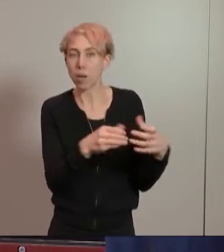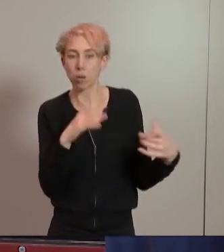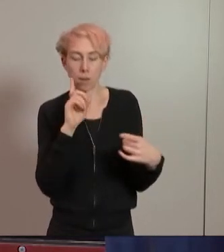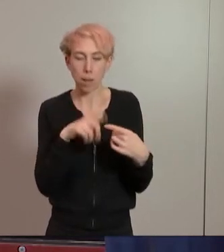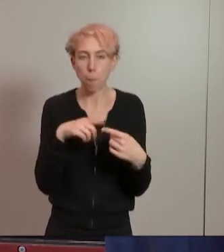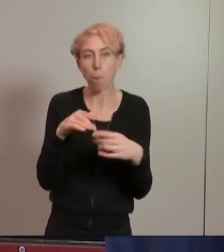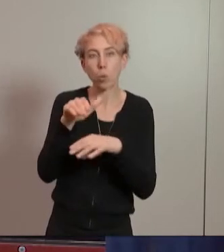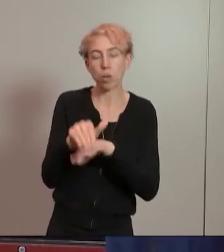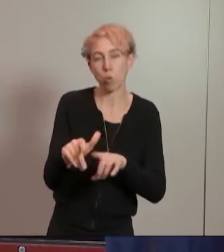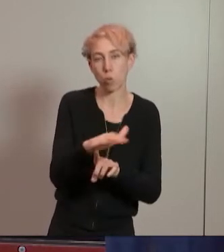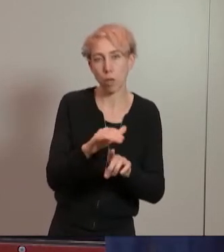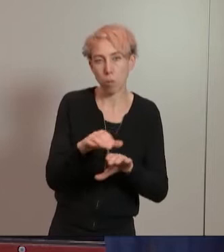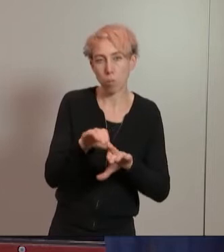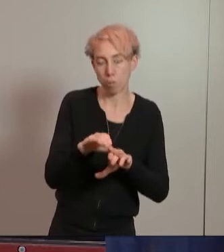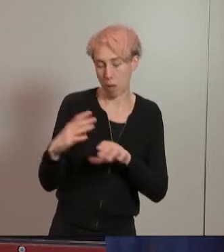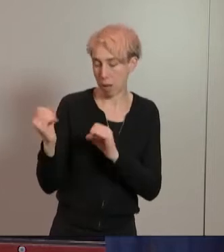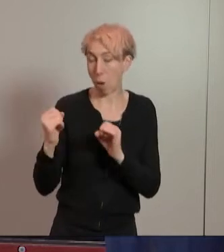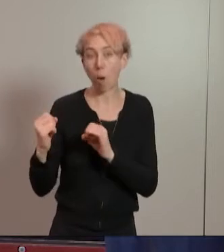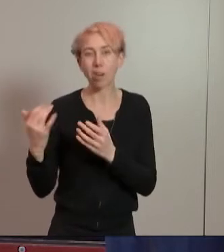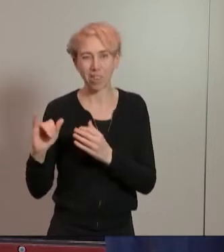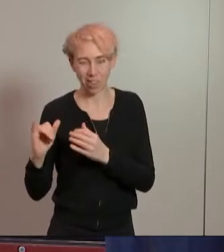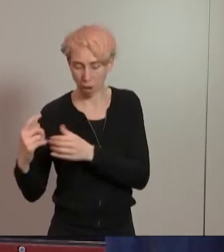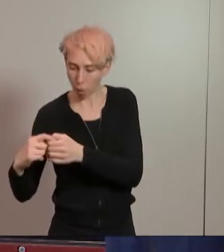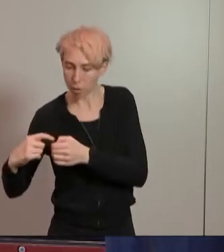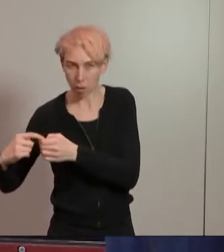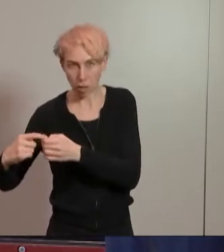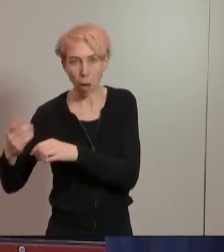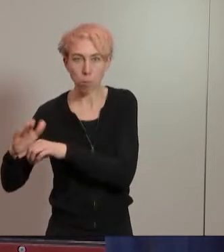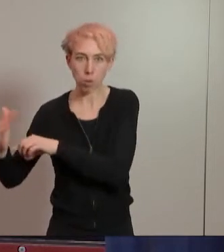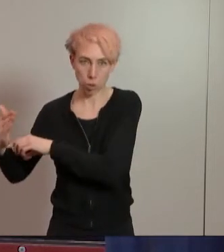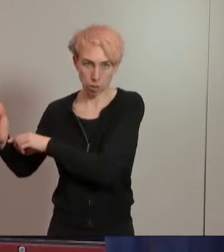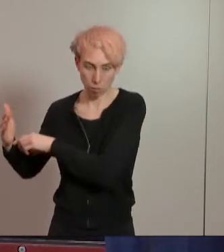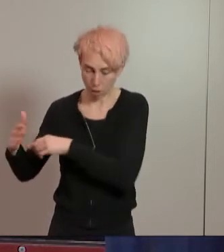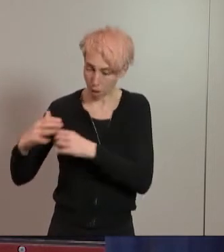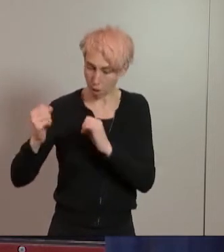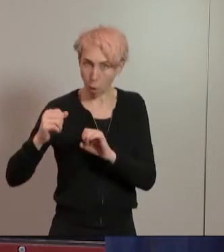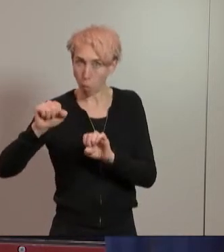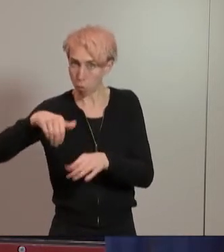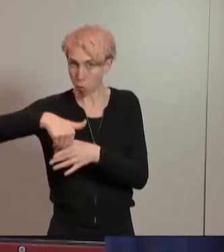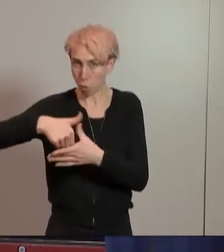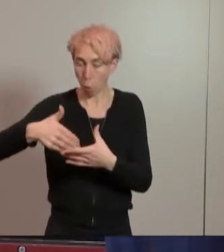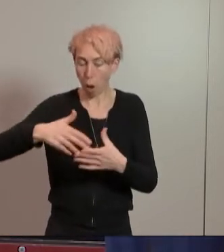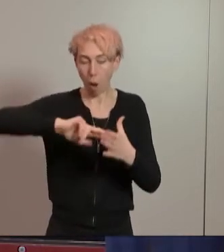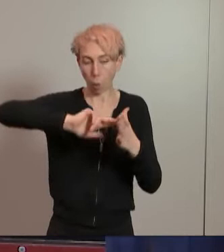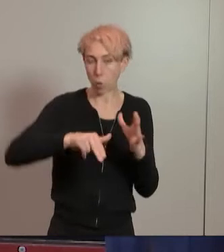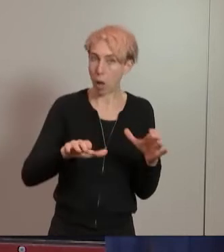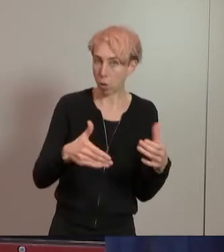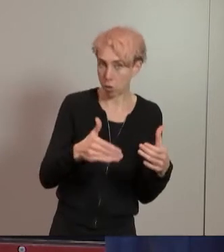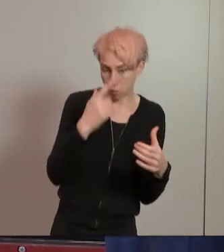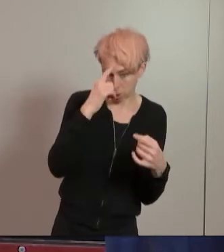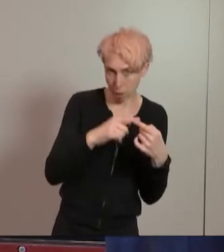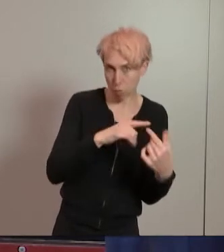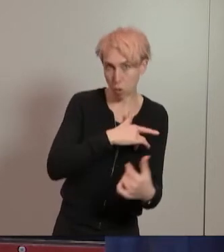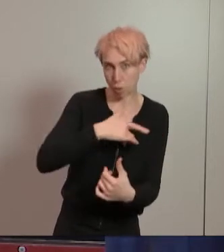sociale complémentaire avec les syndicats représentatifs. Ces accords pourront prévoir la conclusion d'un contrat collectif pour l'Assemblée